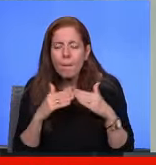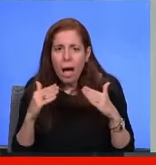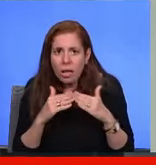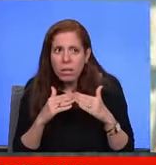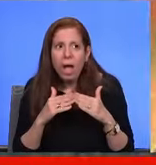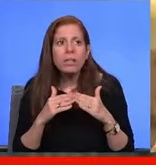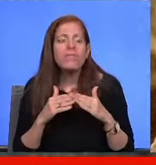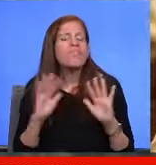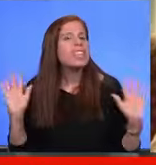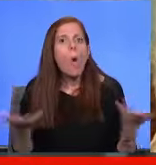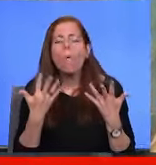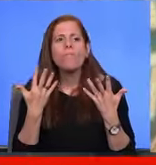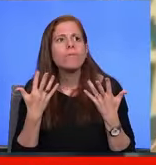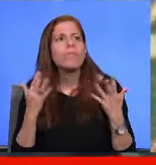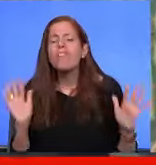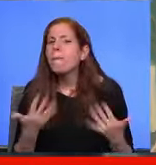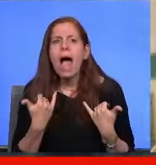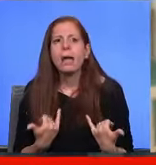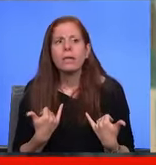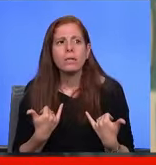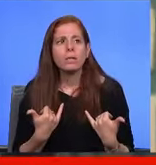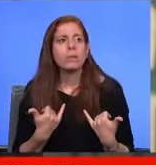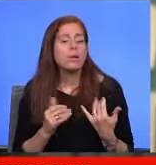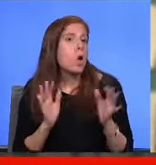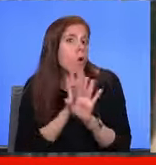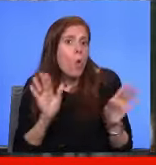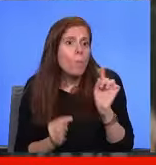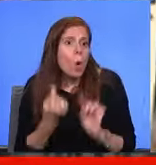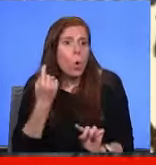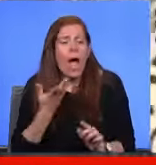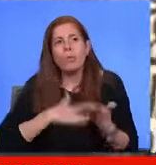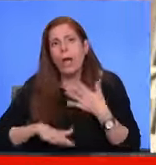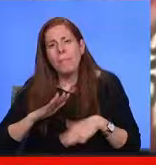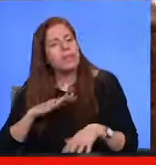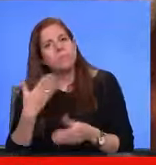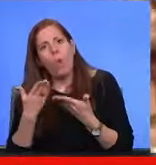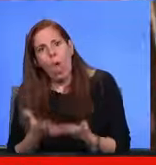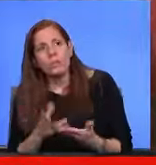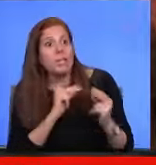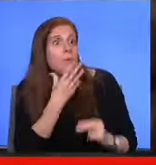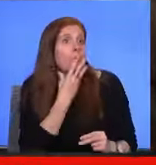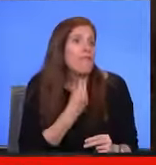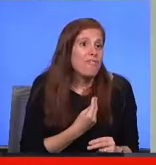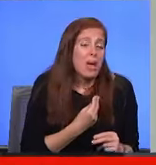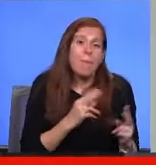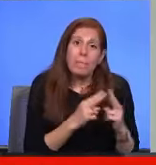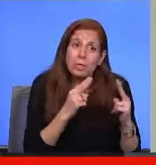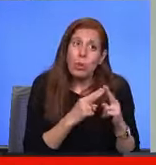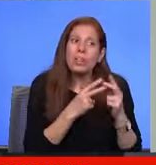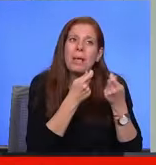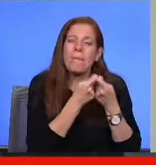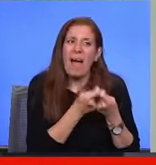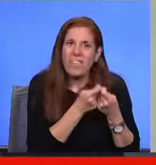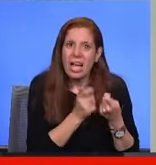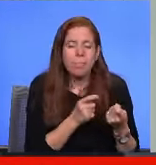ודחוף ומהר. כלום לא קורה. היינו נחמדים, לא הלך. דיברנו יפה בפגישות עם חברי הקבינט, לא